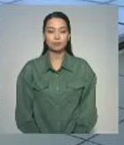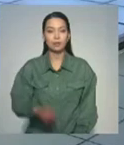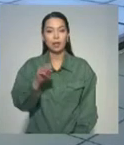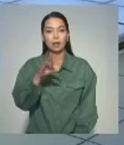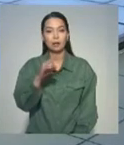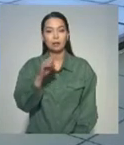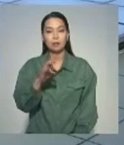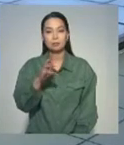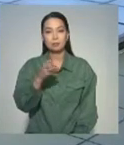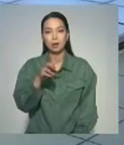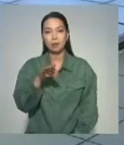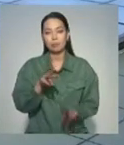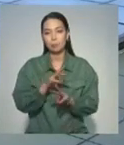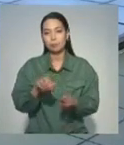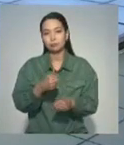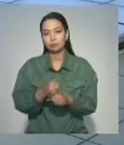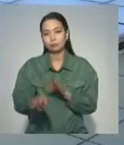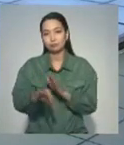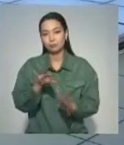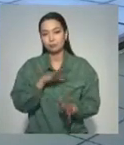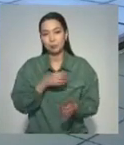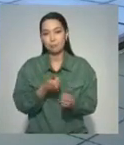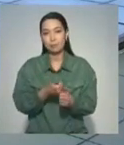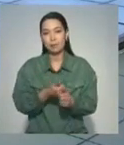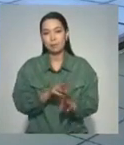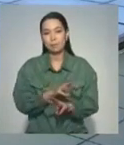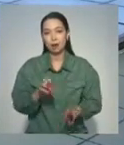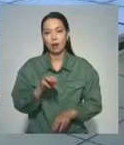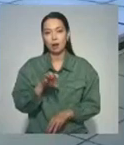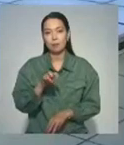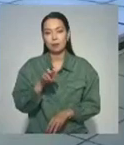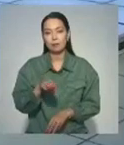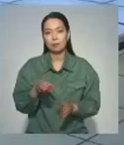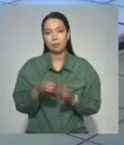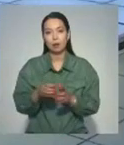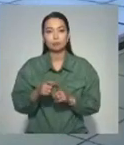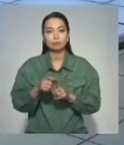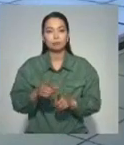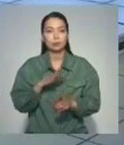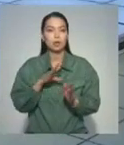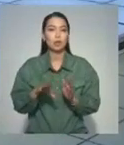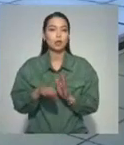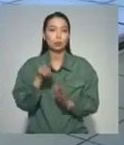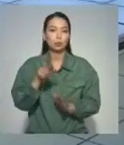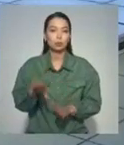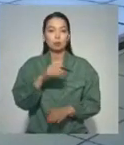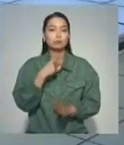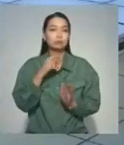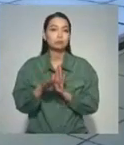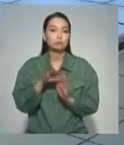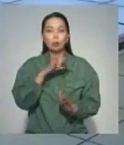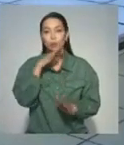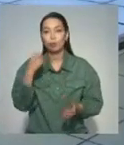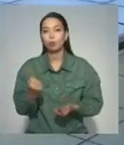Алихан Смаилов үкмет башысы болып тағайындалды. Оны премьер-министрлікке аманат партиясы ұсынды. Депутаттар дауыс берді, көпшілігі қолдады,